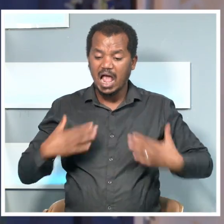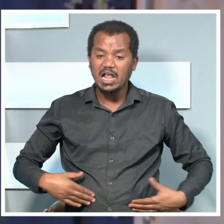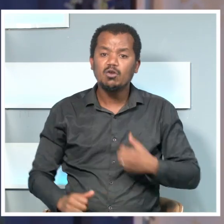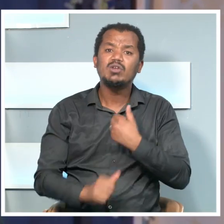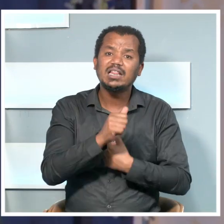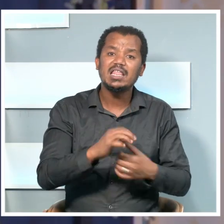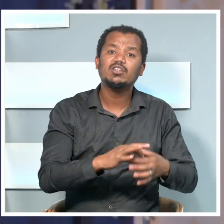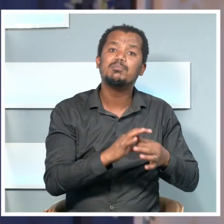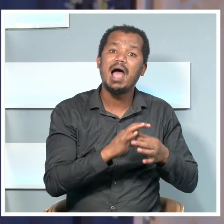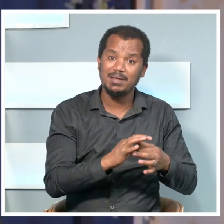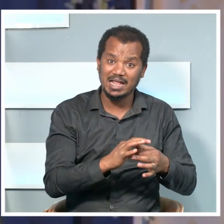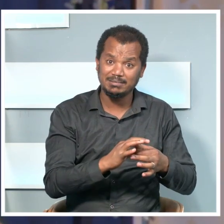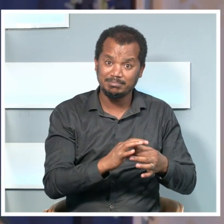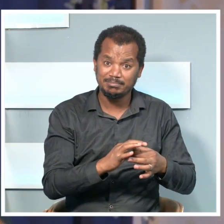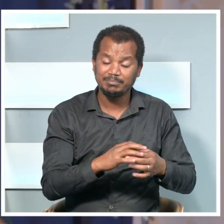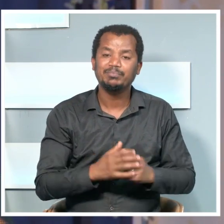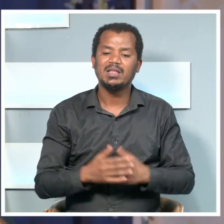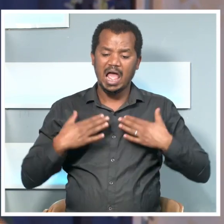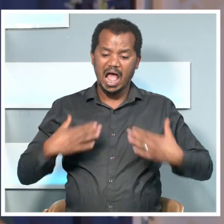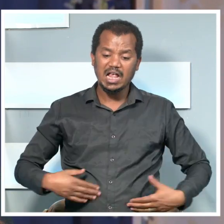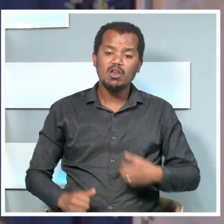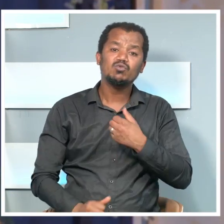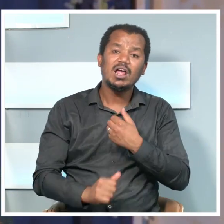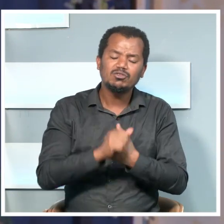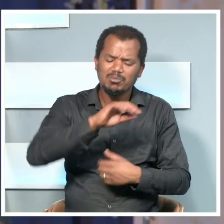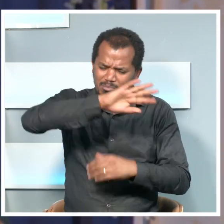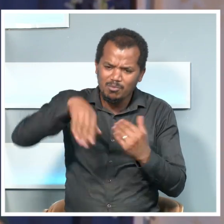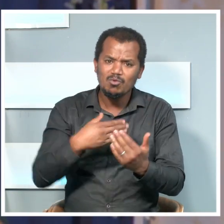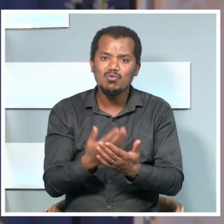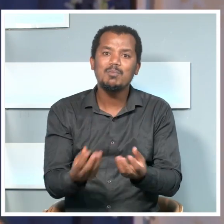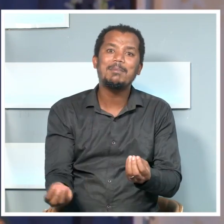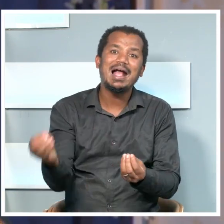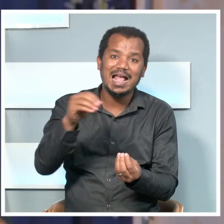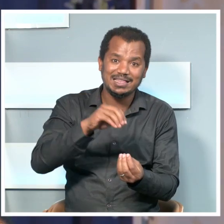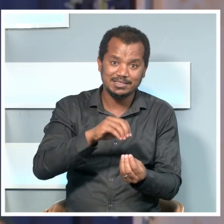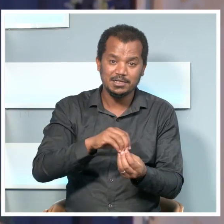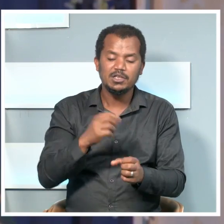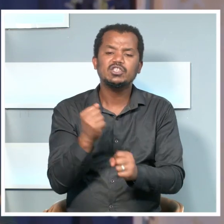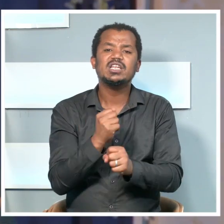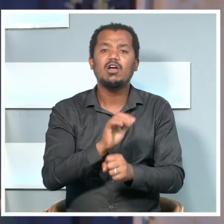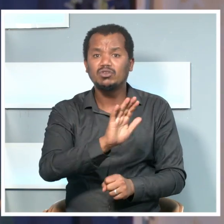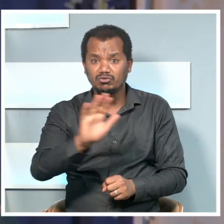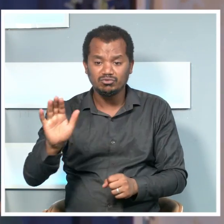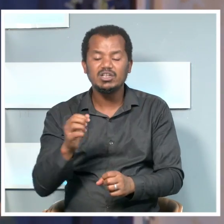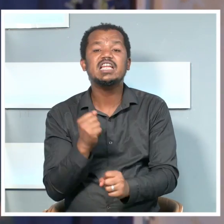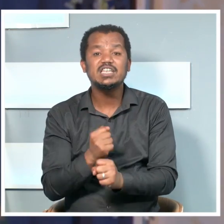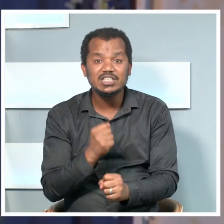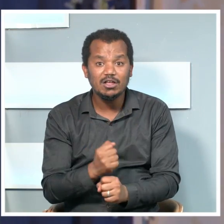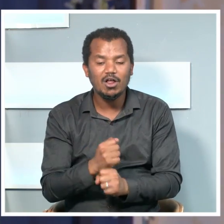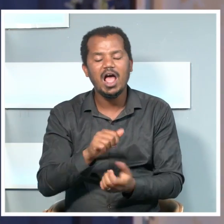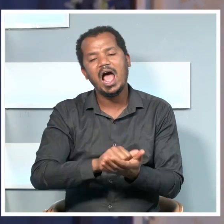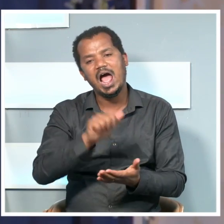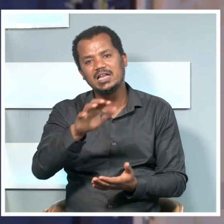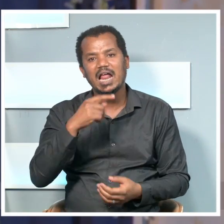ጉዳተኛ ማህበራትም አካል ጉዳተኞችን በሙሉ በማካተት ስራዎቻችሁን እንድትሰሩ